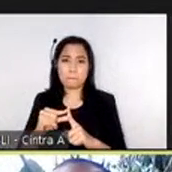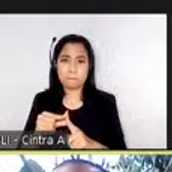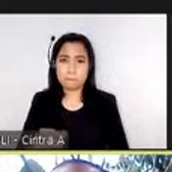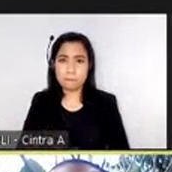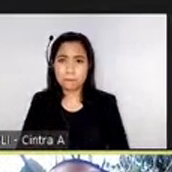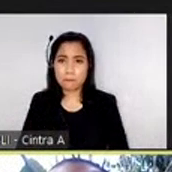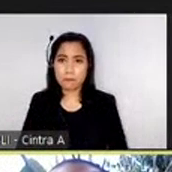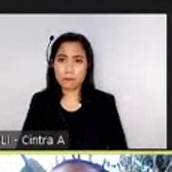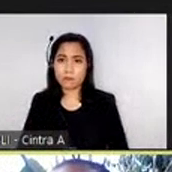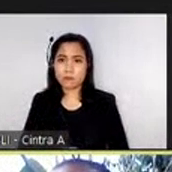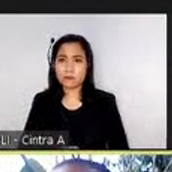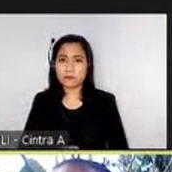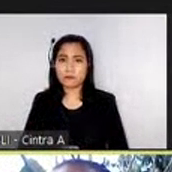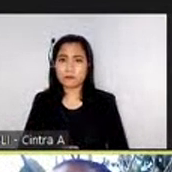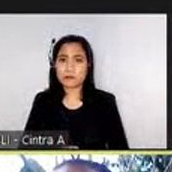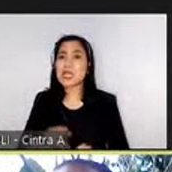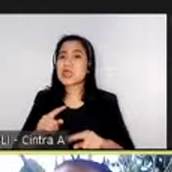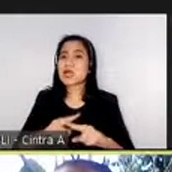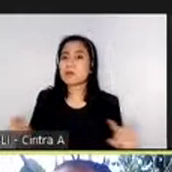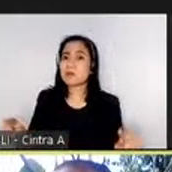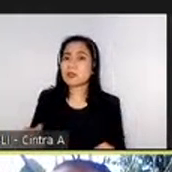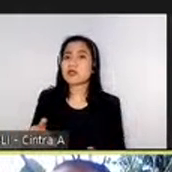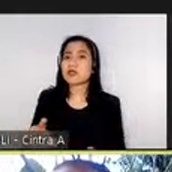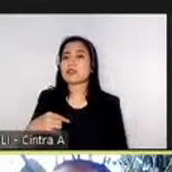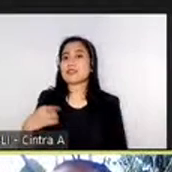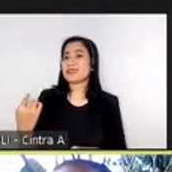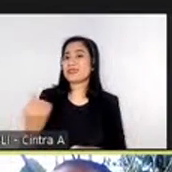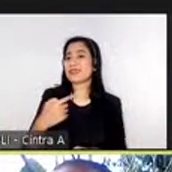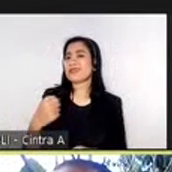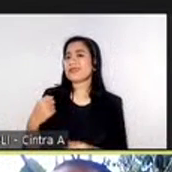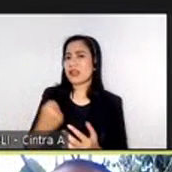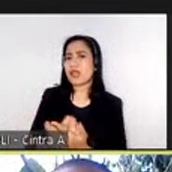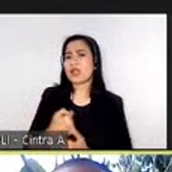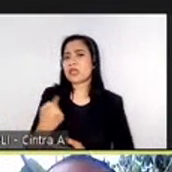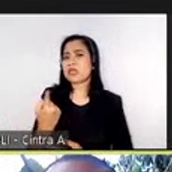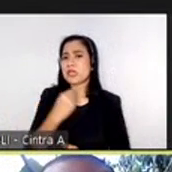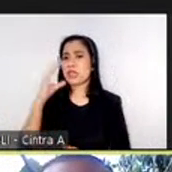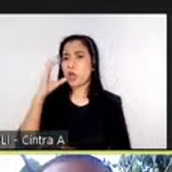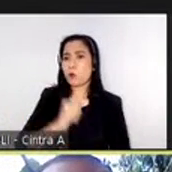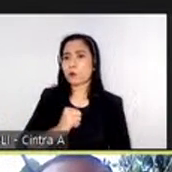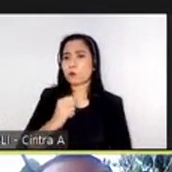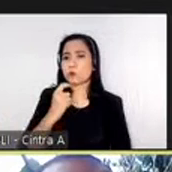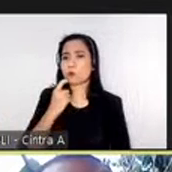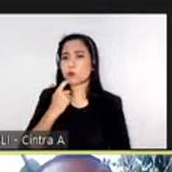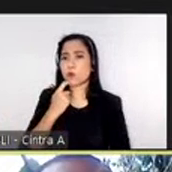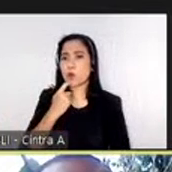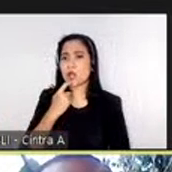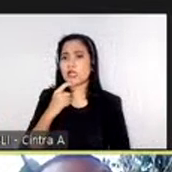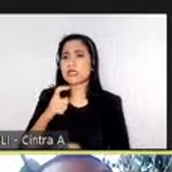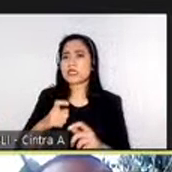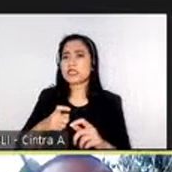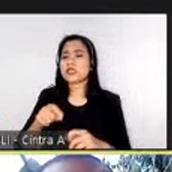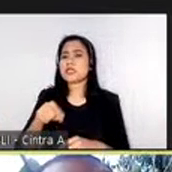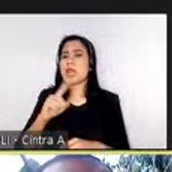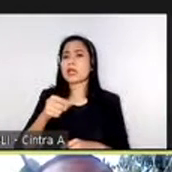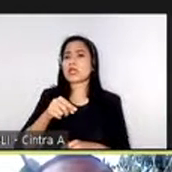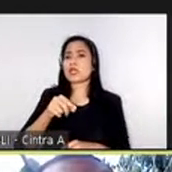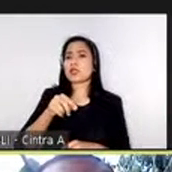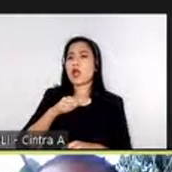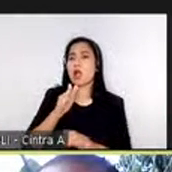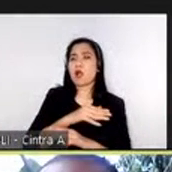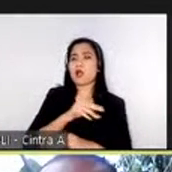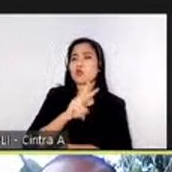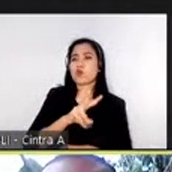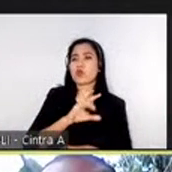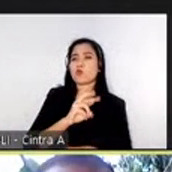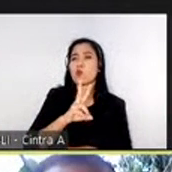e Bapak Ibu sekalian kami sangat menyayangkan sejak kami tahu e mencatat sejak awal 2020 itu sebenarnya